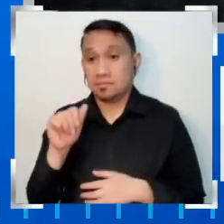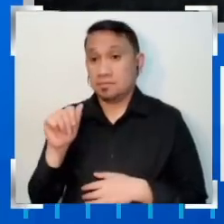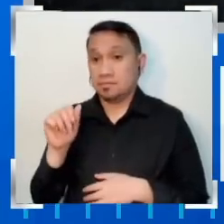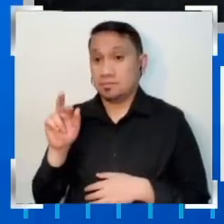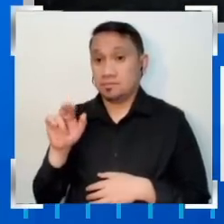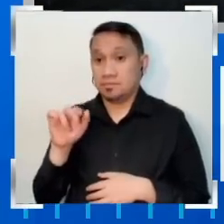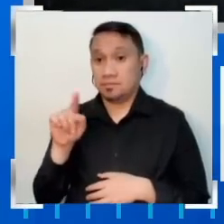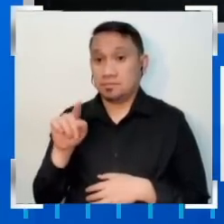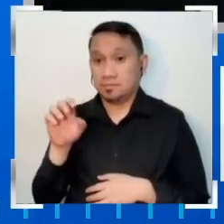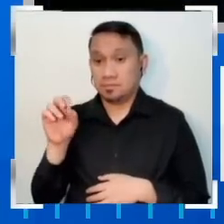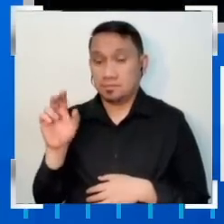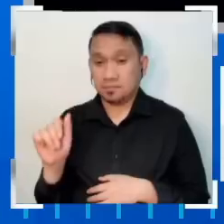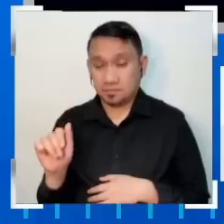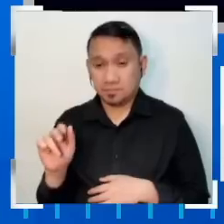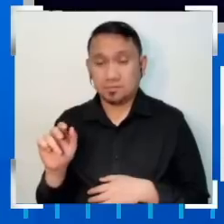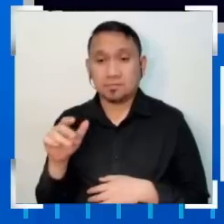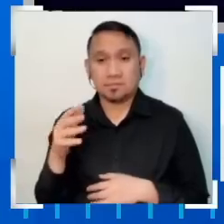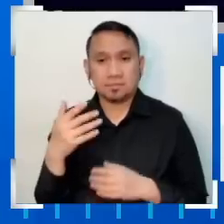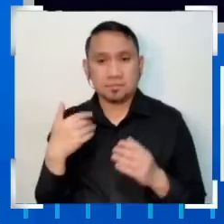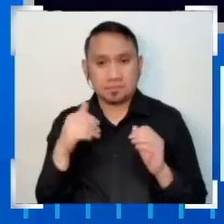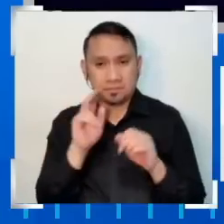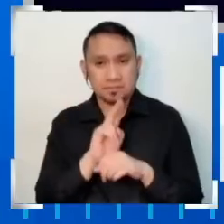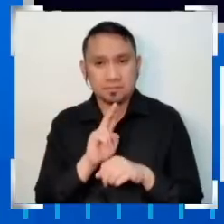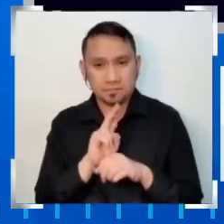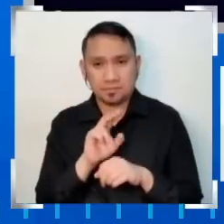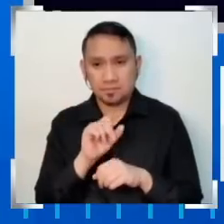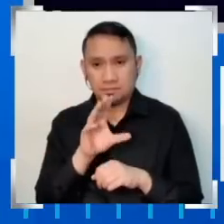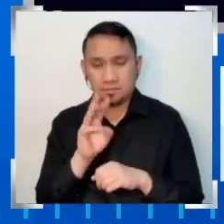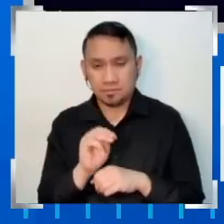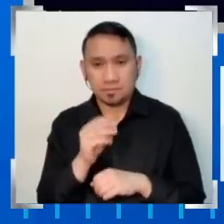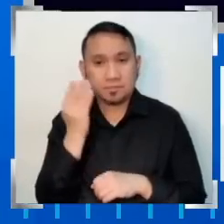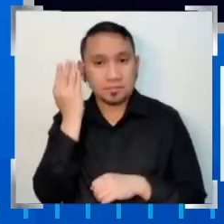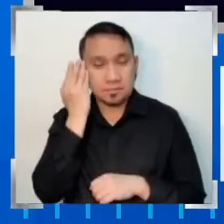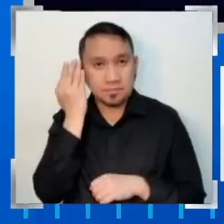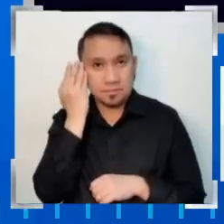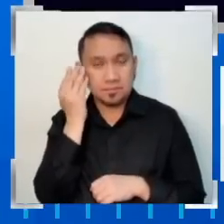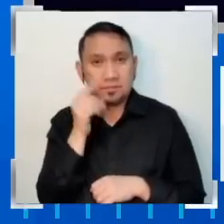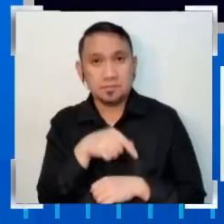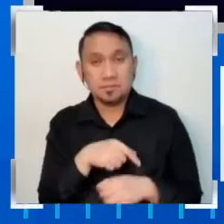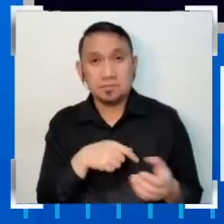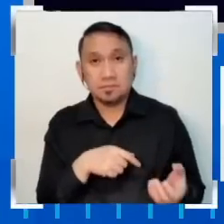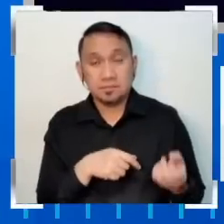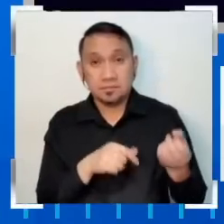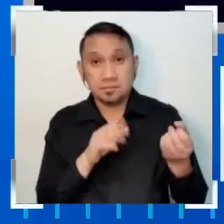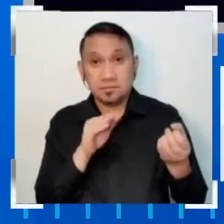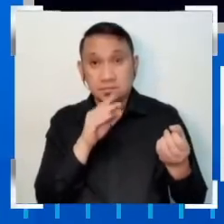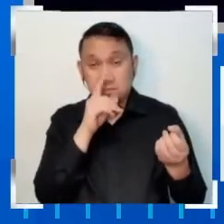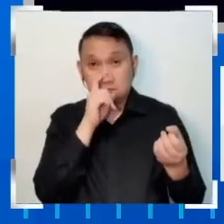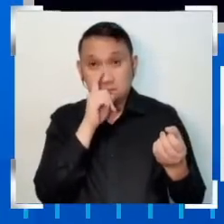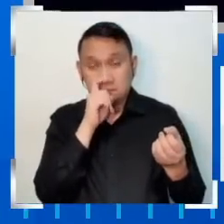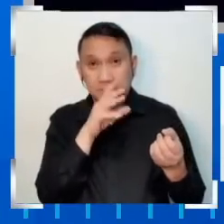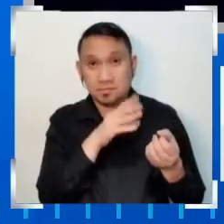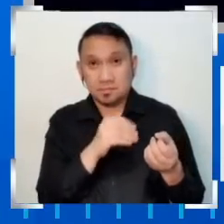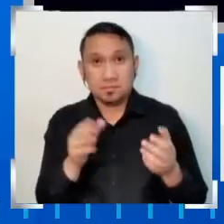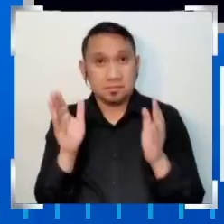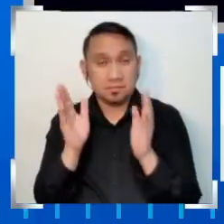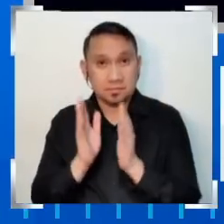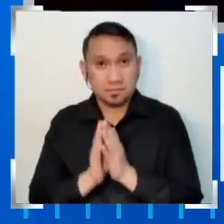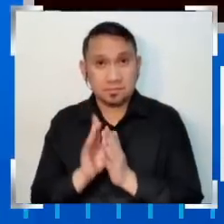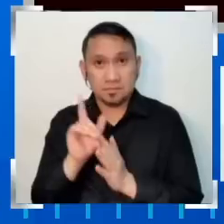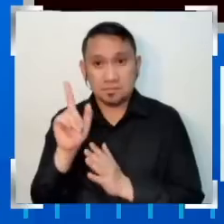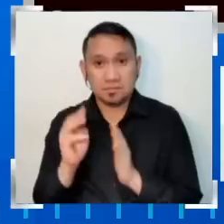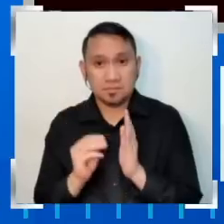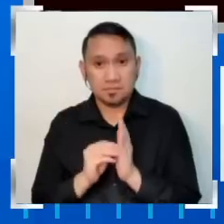nang mabiktima umano ng scammer na nagpanggap na hawak umano ang kanyang 15-anyos na anak at humingi ng $1 million na